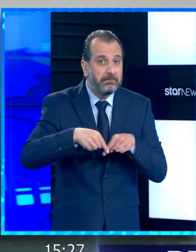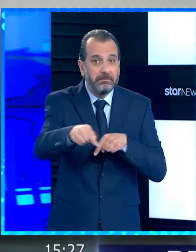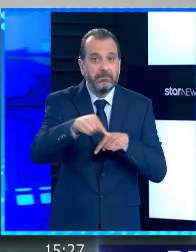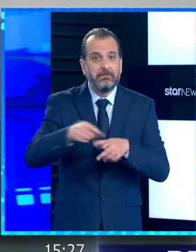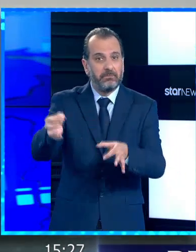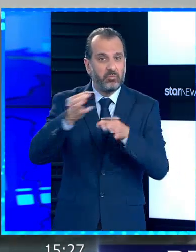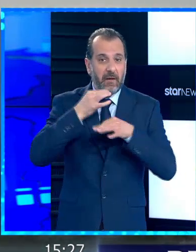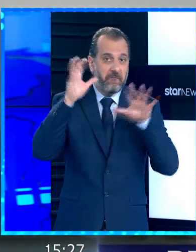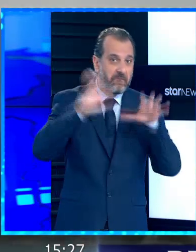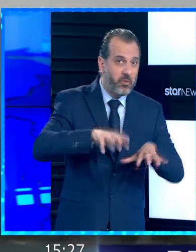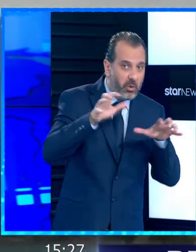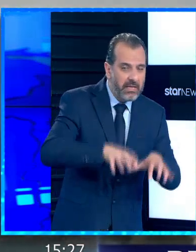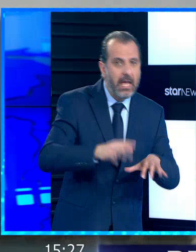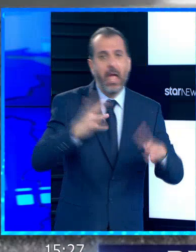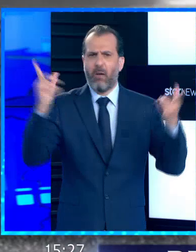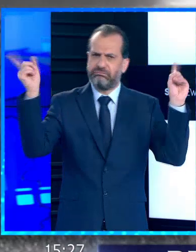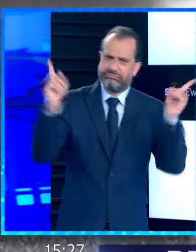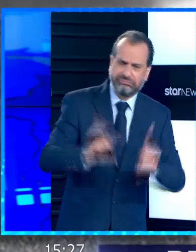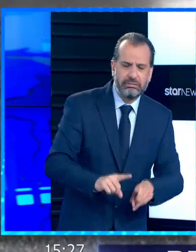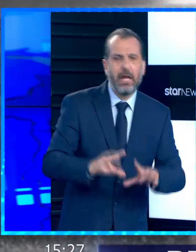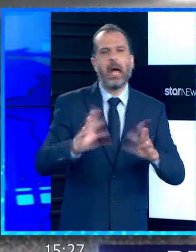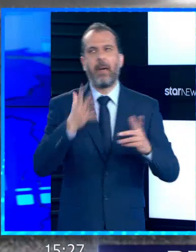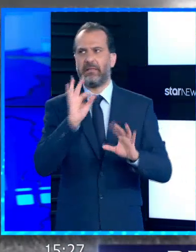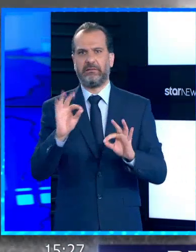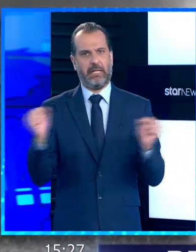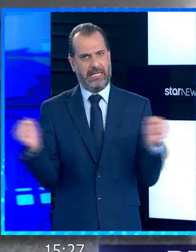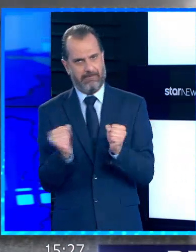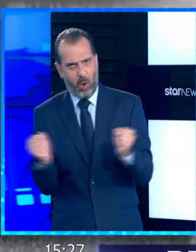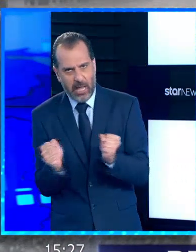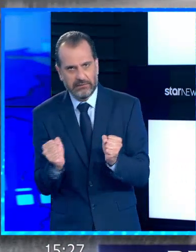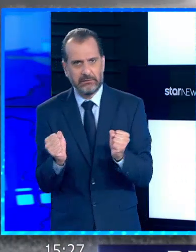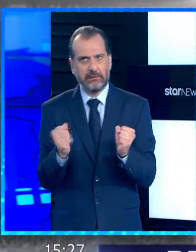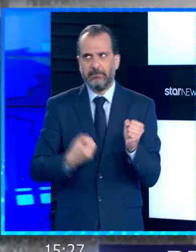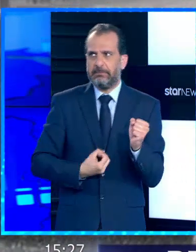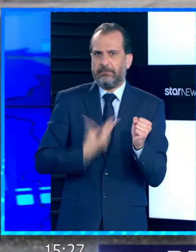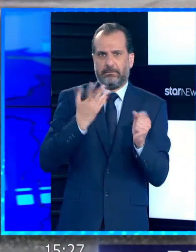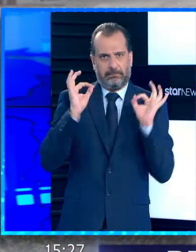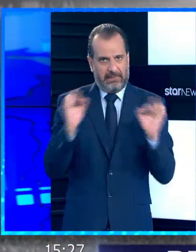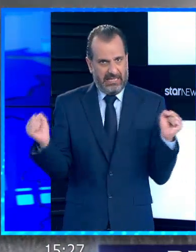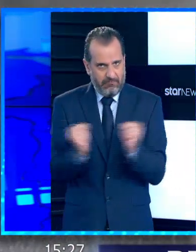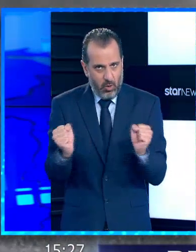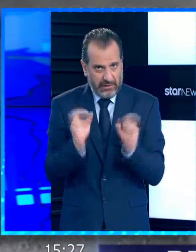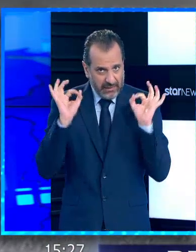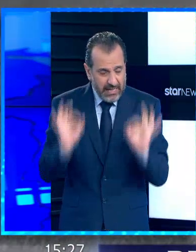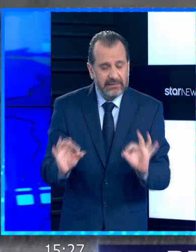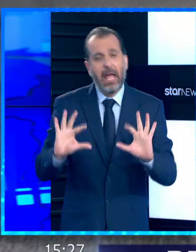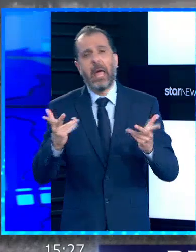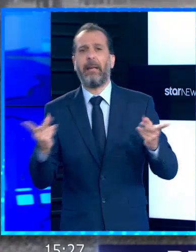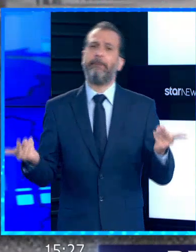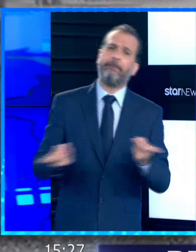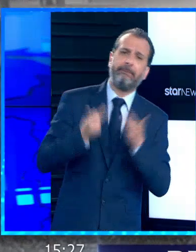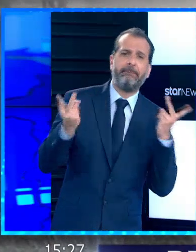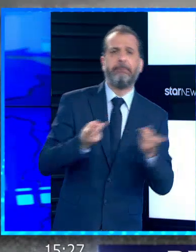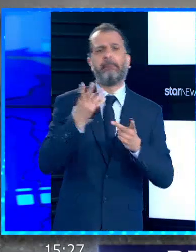που λέμε βροχές, αν θα είναι καταιγίδες, αν θα δούμε ένα χειμωνιάτικο σκηνικό που να παραπέμπει μάλλον σε χειμώνα ή θα πούμε